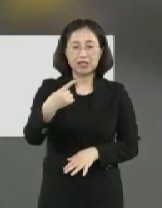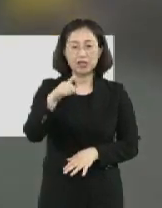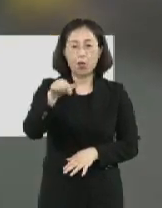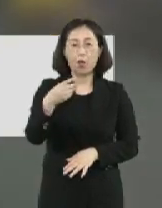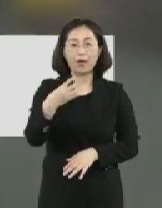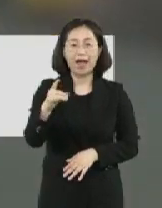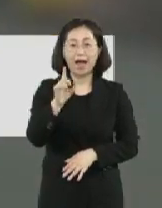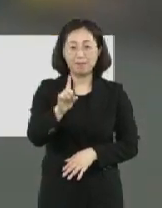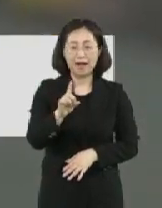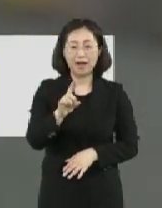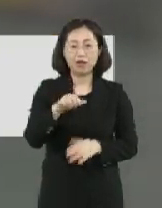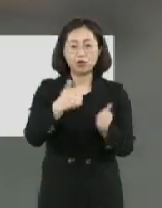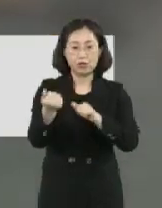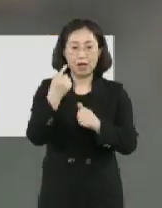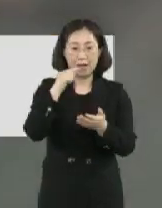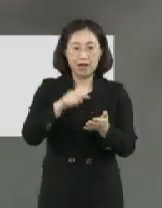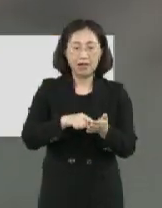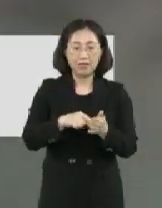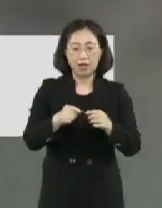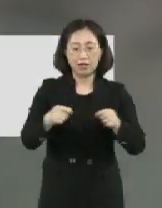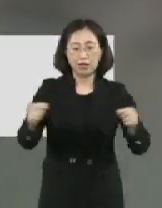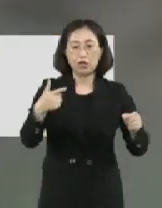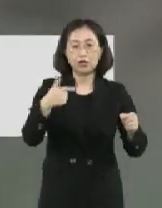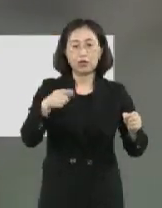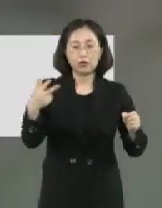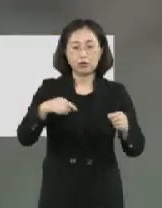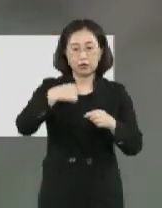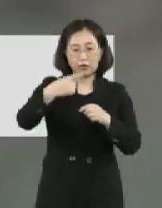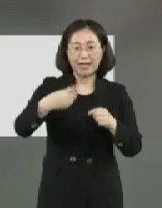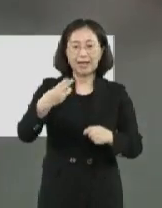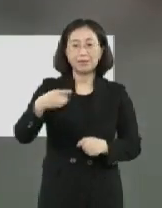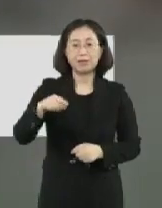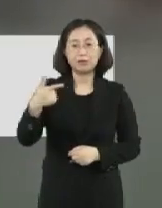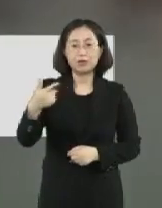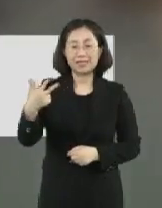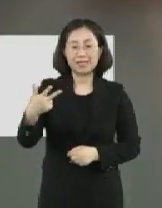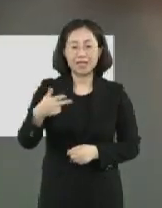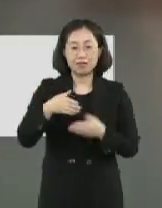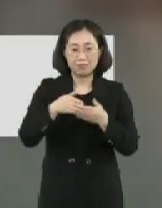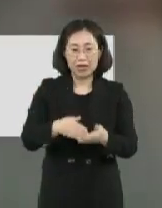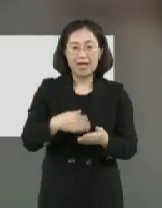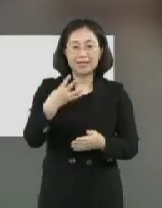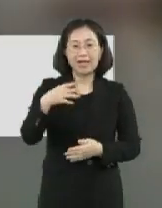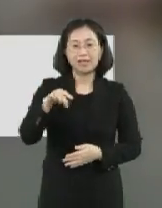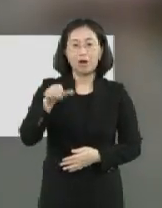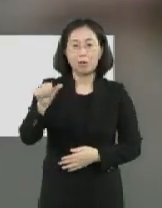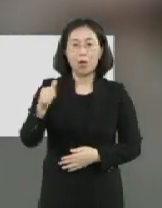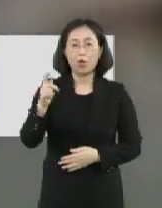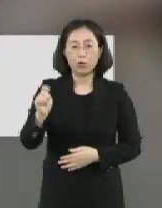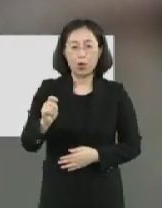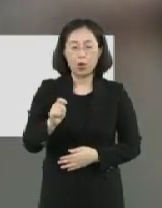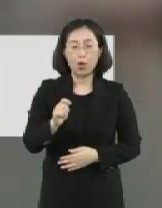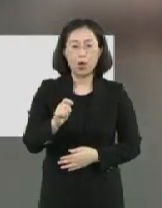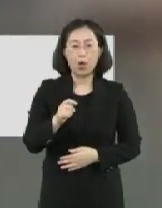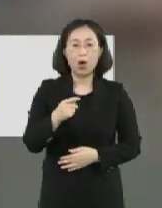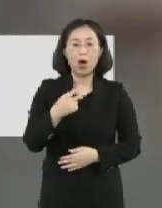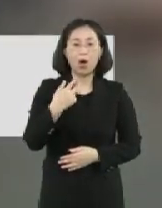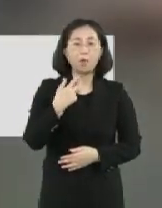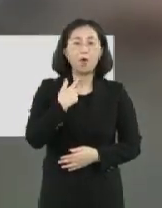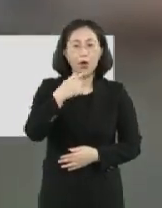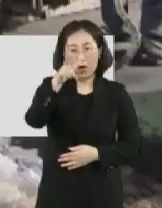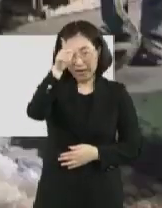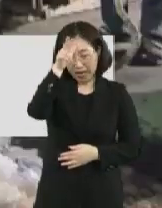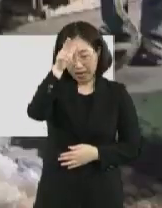채 걸렸습니다. 길이 6.9m, 둘레 3.67m, 무게 4.5톤으로 신고를 받은 보령